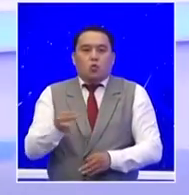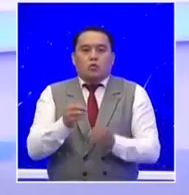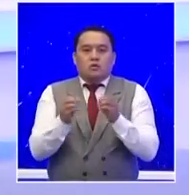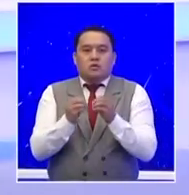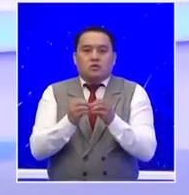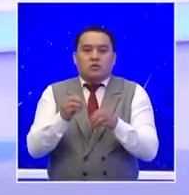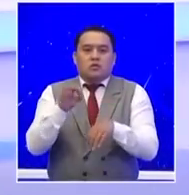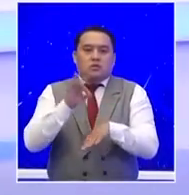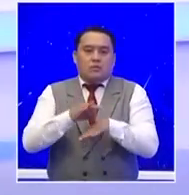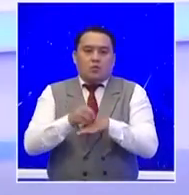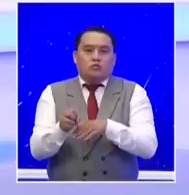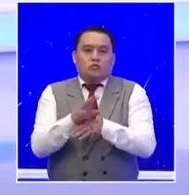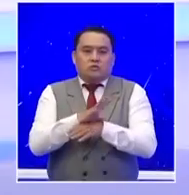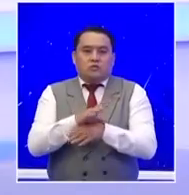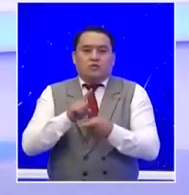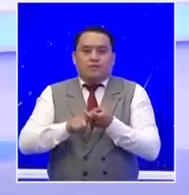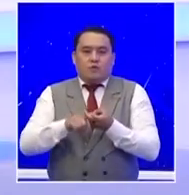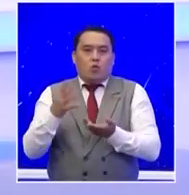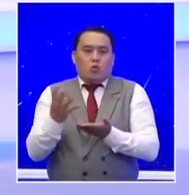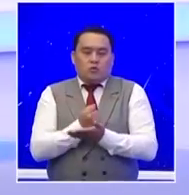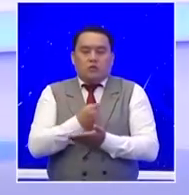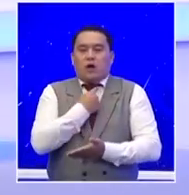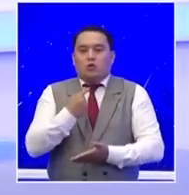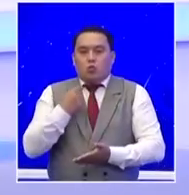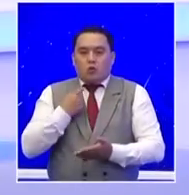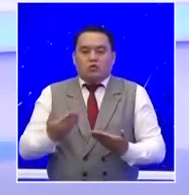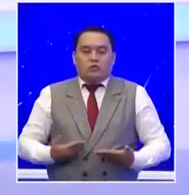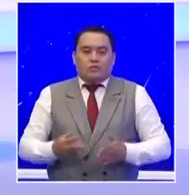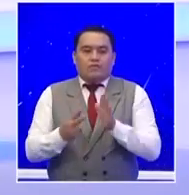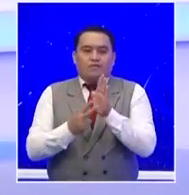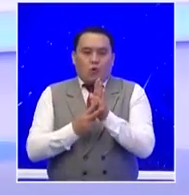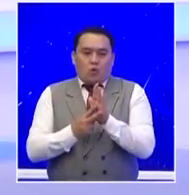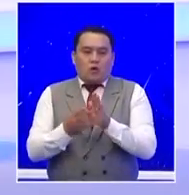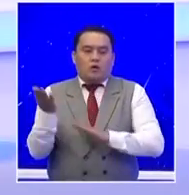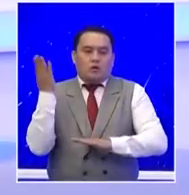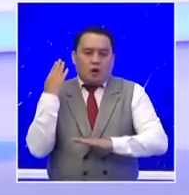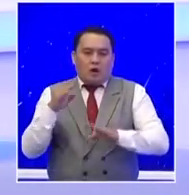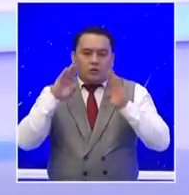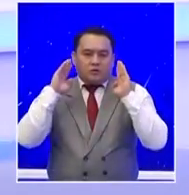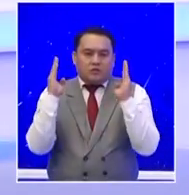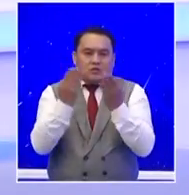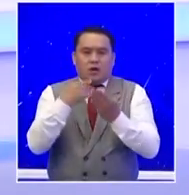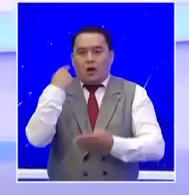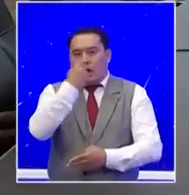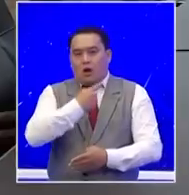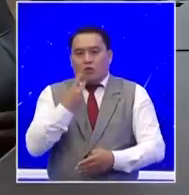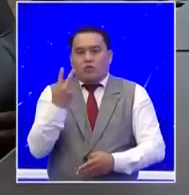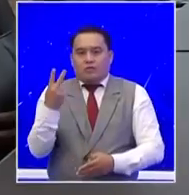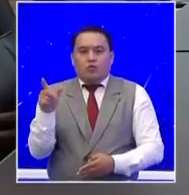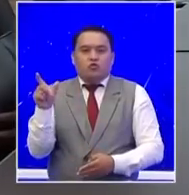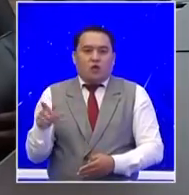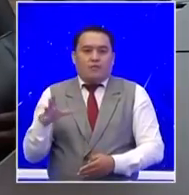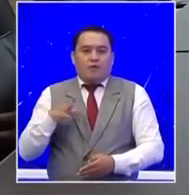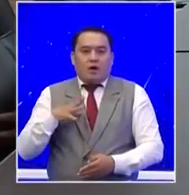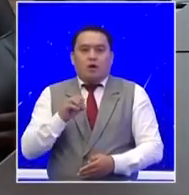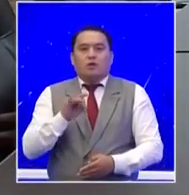случаев заражения коронавирусом. Из них 8 жителей Талдыкургана из числа ранее изолированных контактных лиц. Двое других граждан